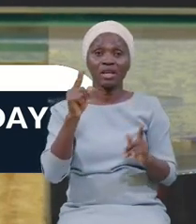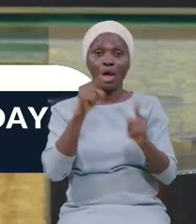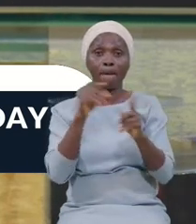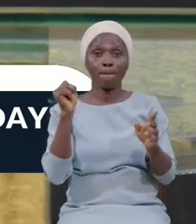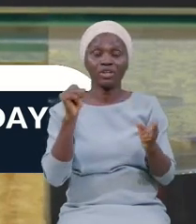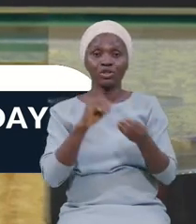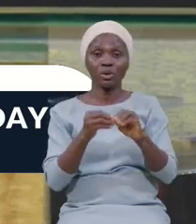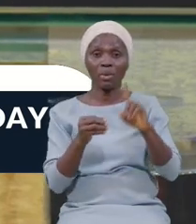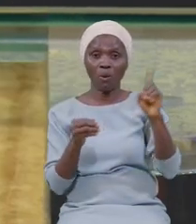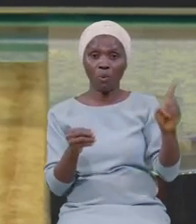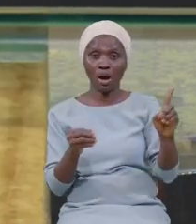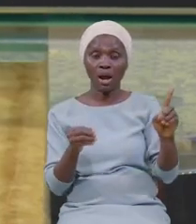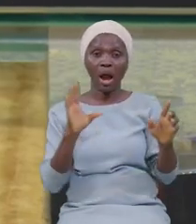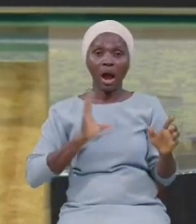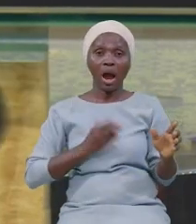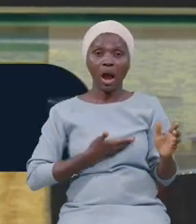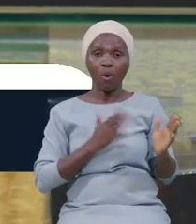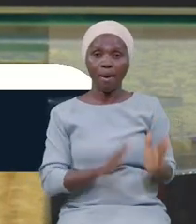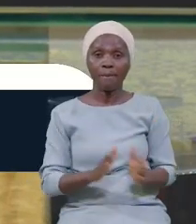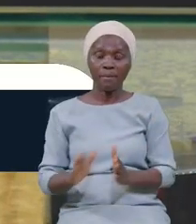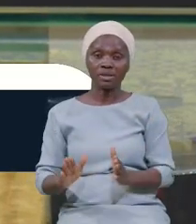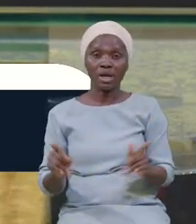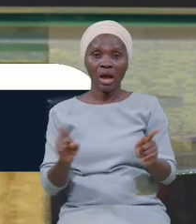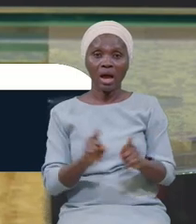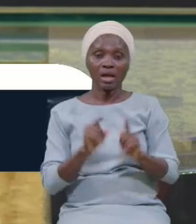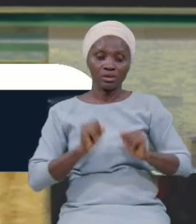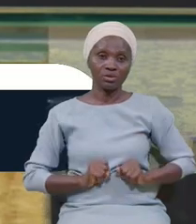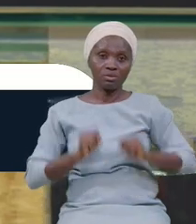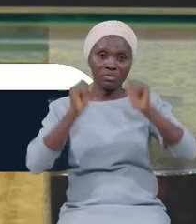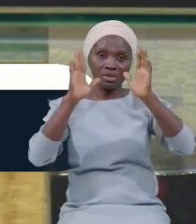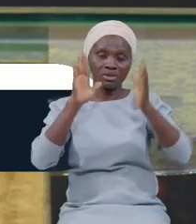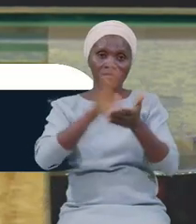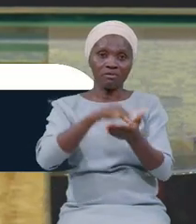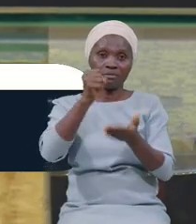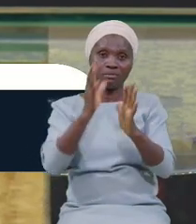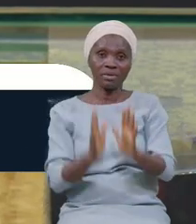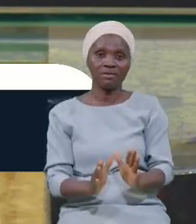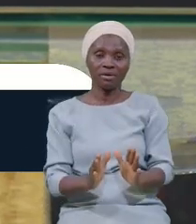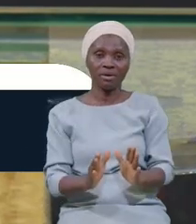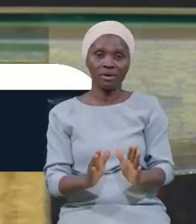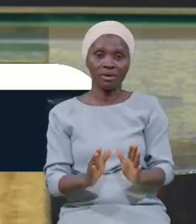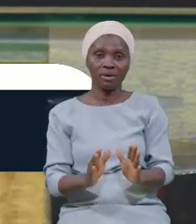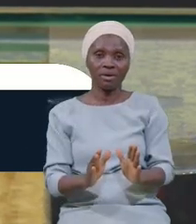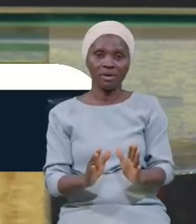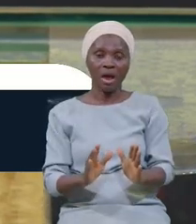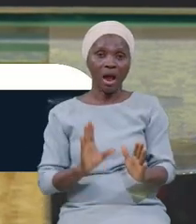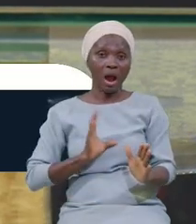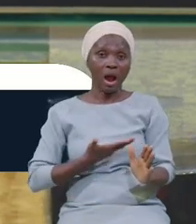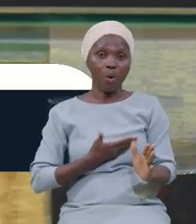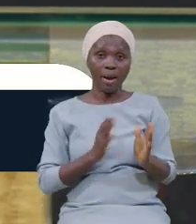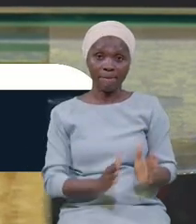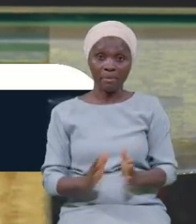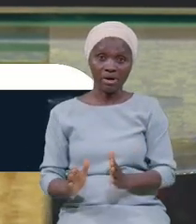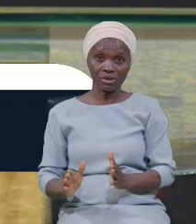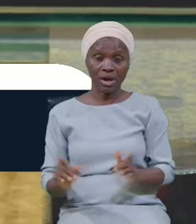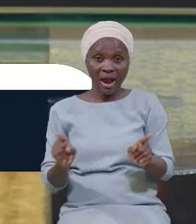Première partie, notre préparation en tant que croyant soumis. Notre préparation en